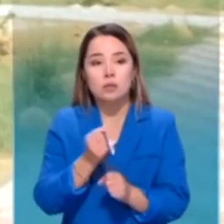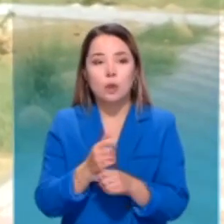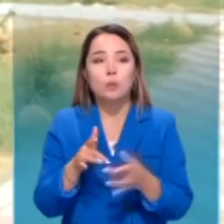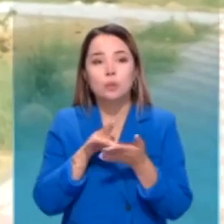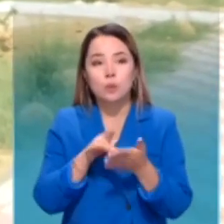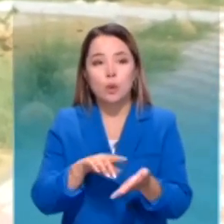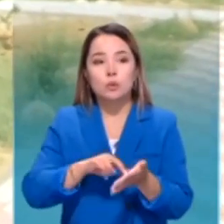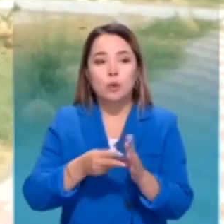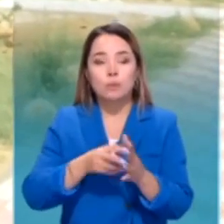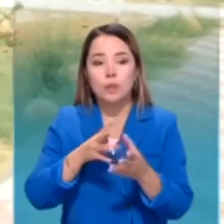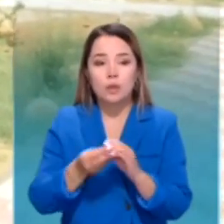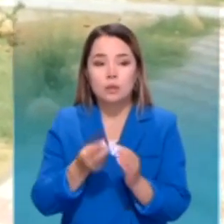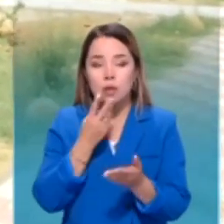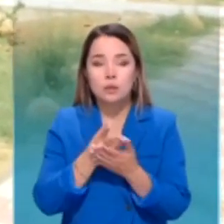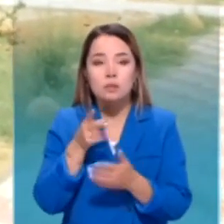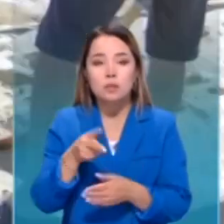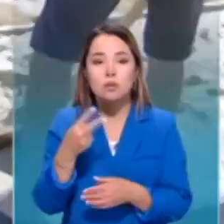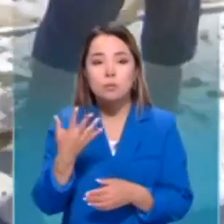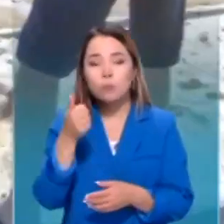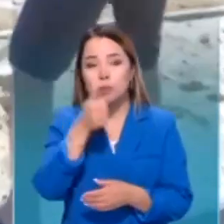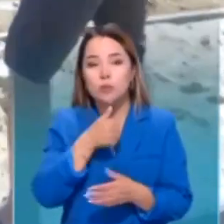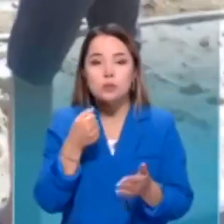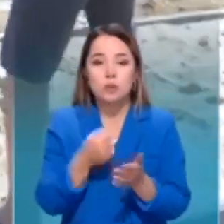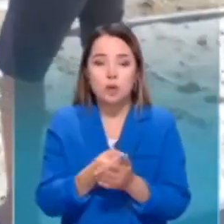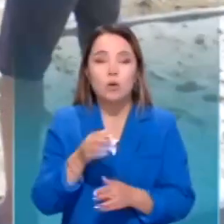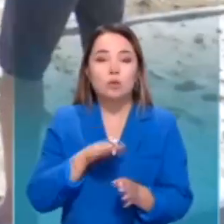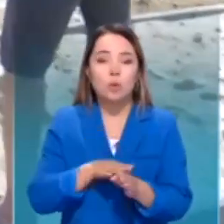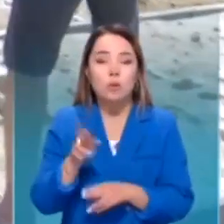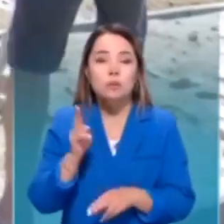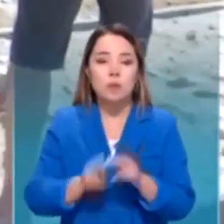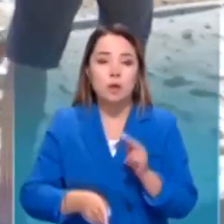Туристік кешен жоспар бойынша 2025 жылы толық